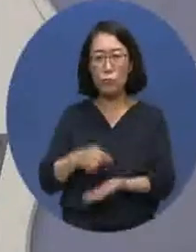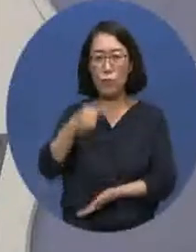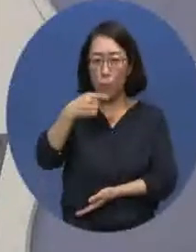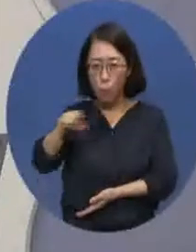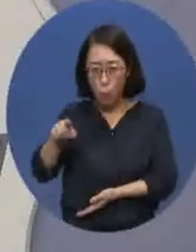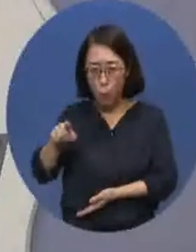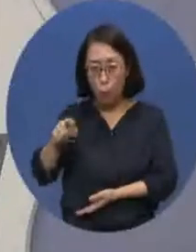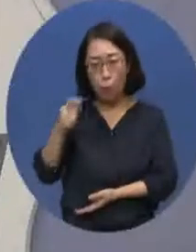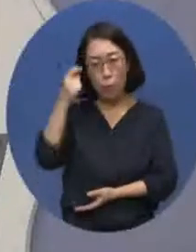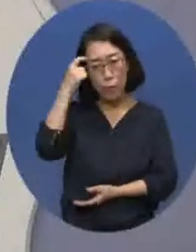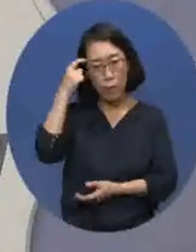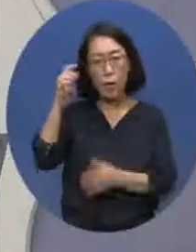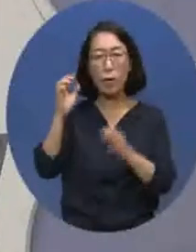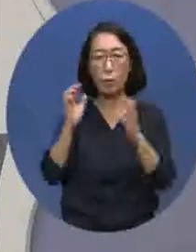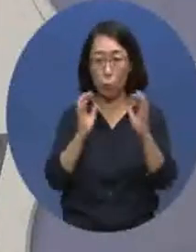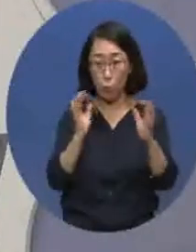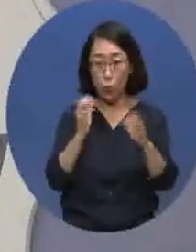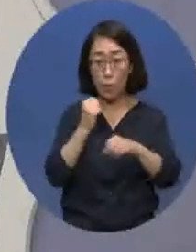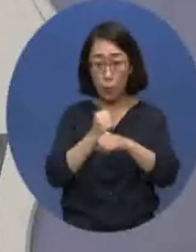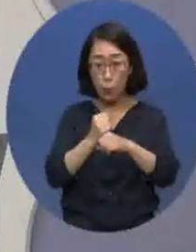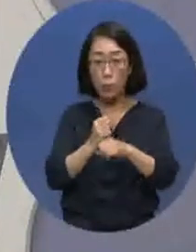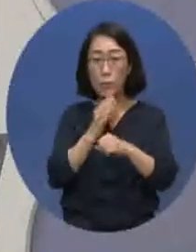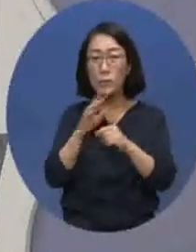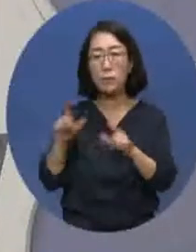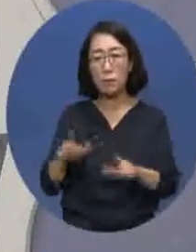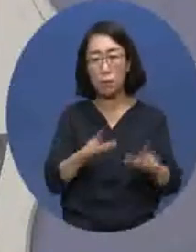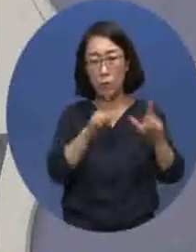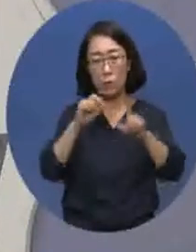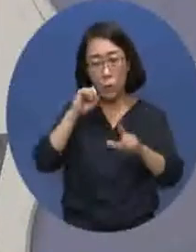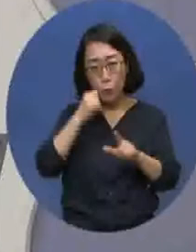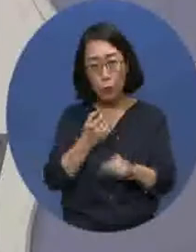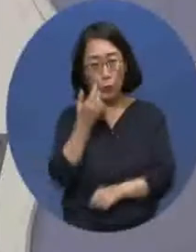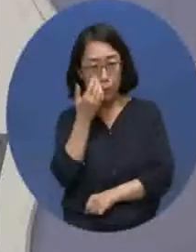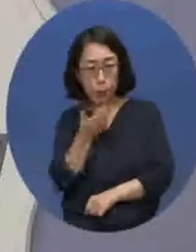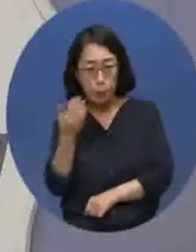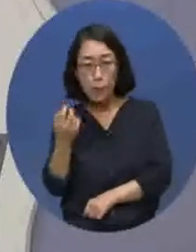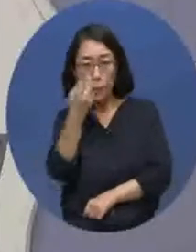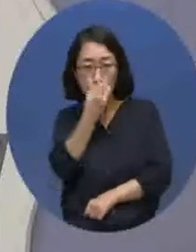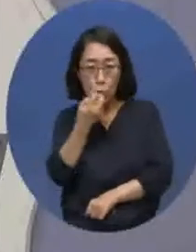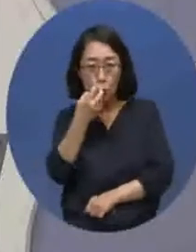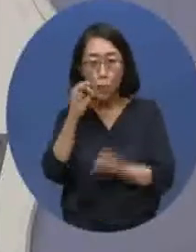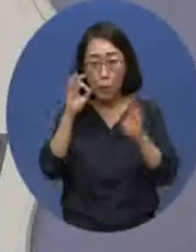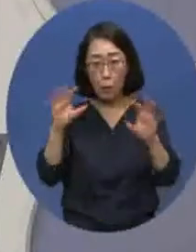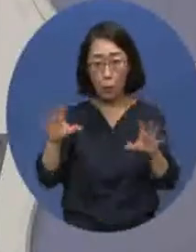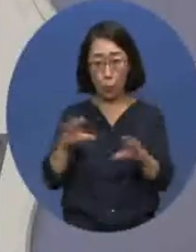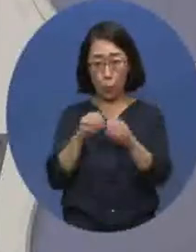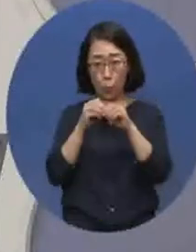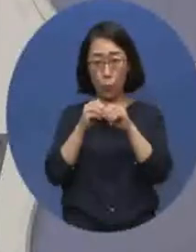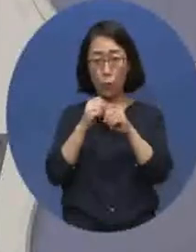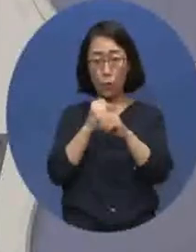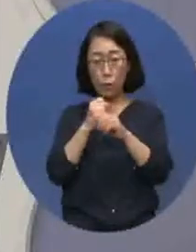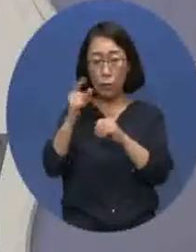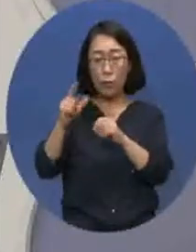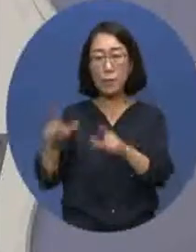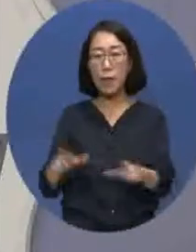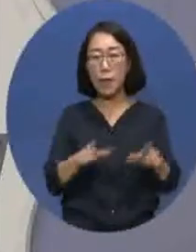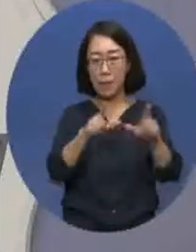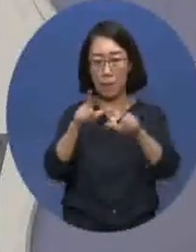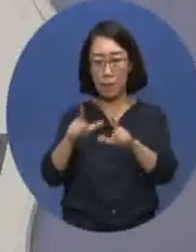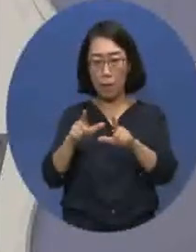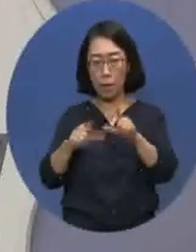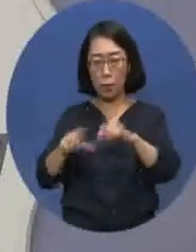그래서 실 생활에서 의 어려움에 대한 리서치의 도하고 또 그것들을 실제로 삶의 질이